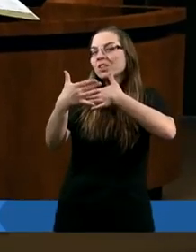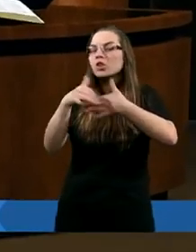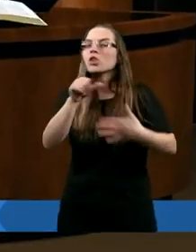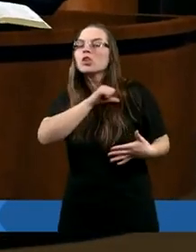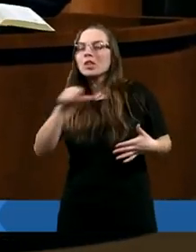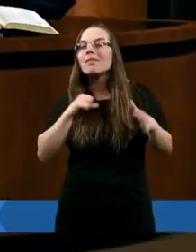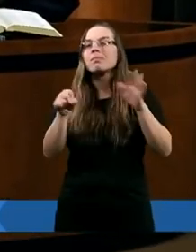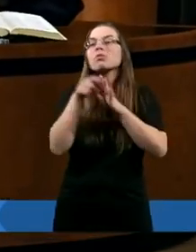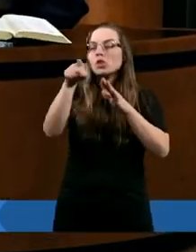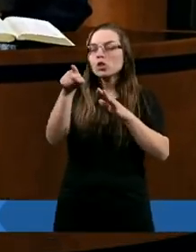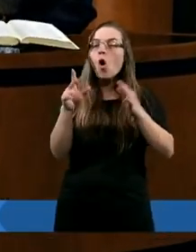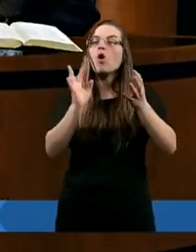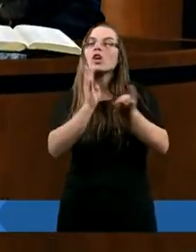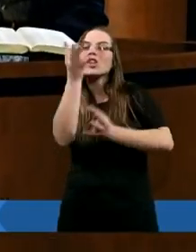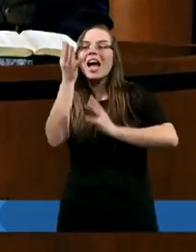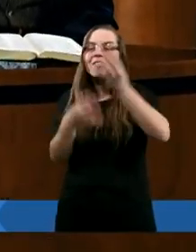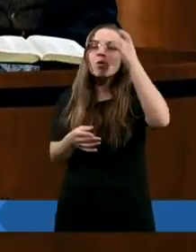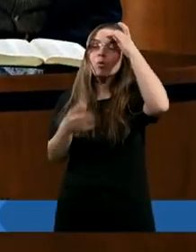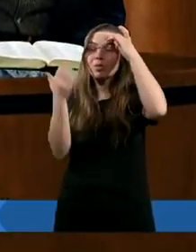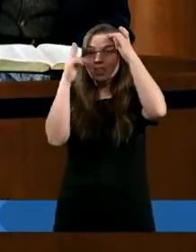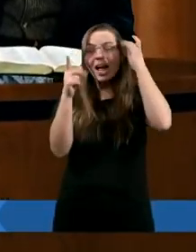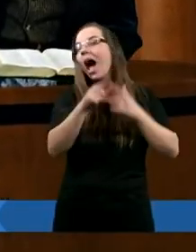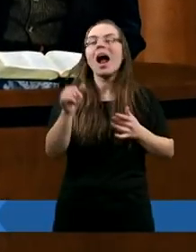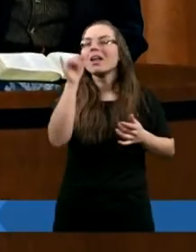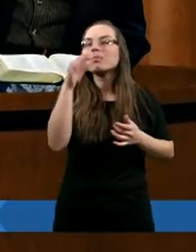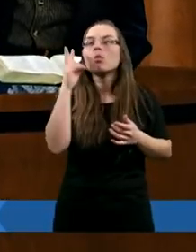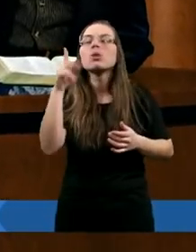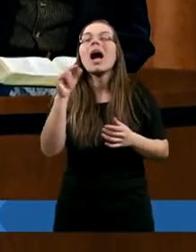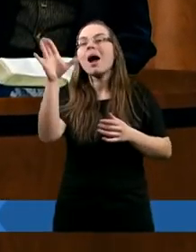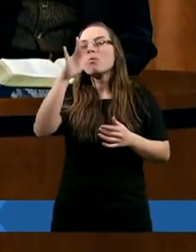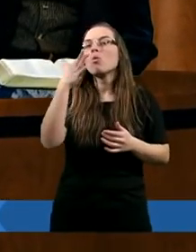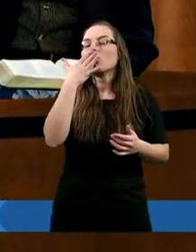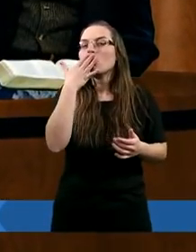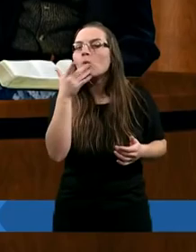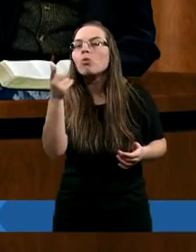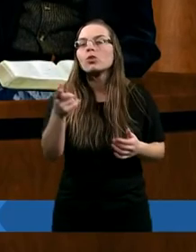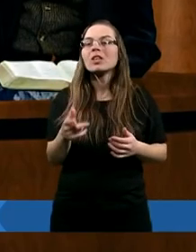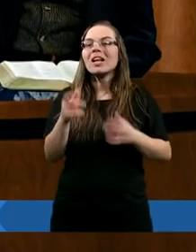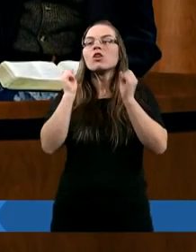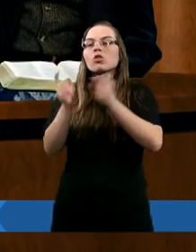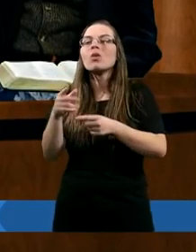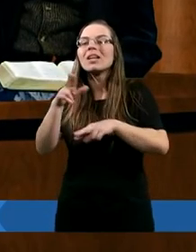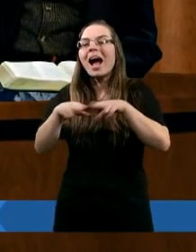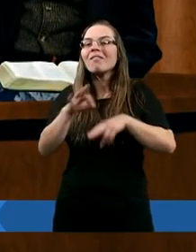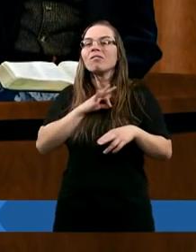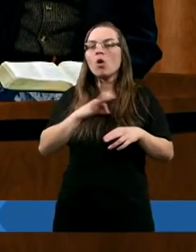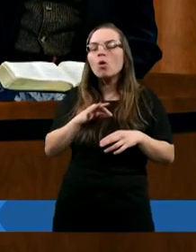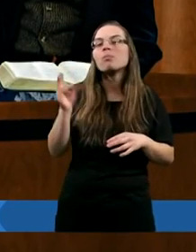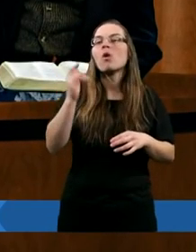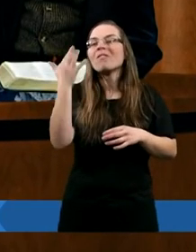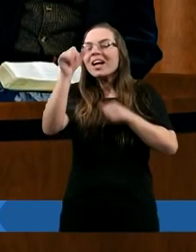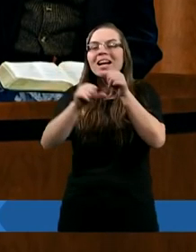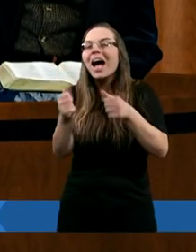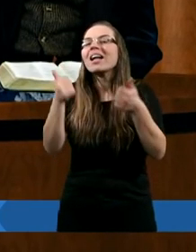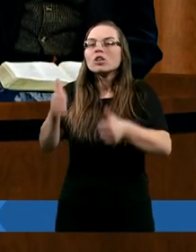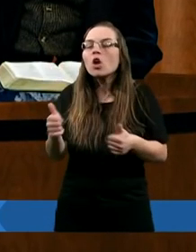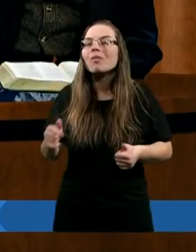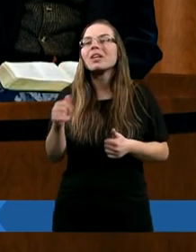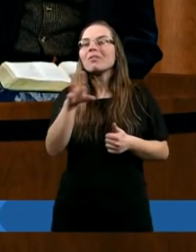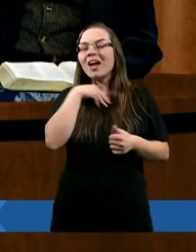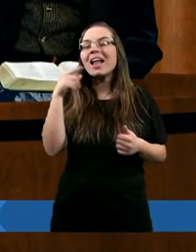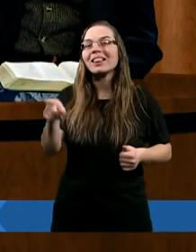krzewu, który płonie, ale nie spala się. I Bóg mu mówi, zuj sandały swoje, bo ziemia, na której stoisz, jest